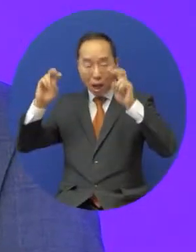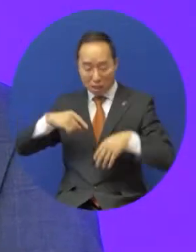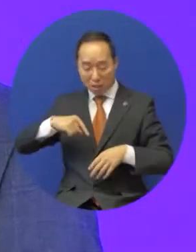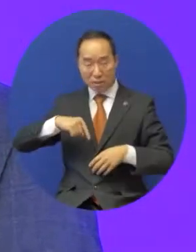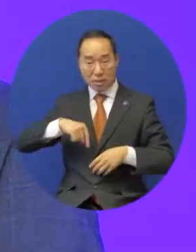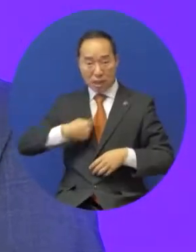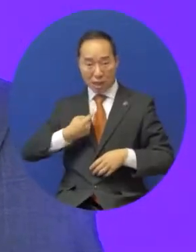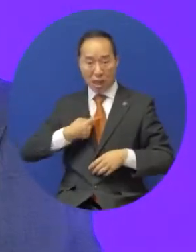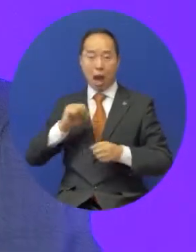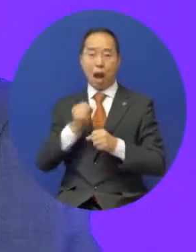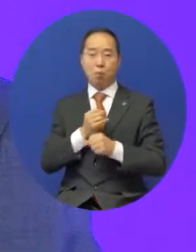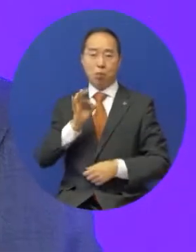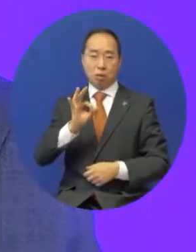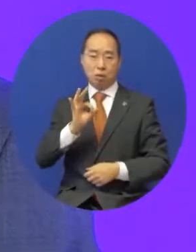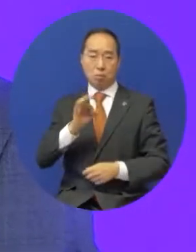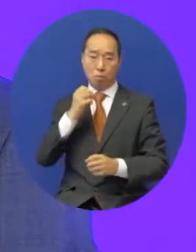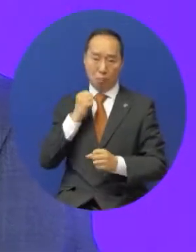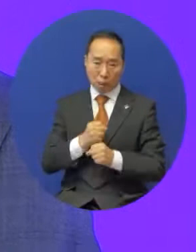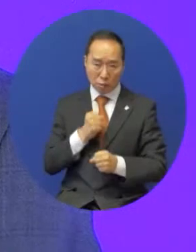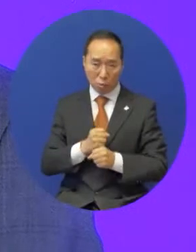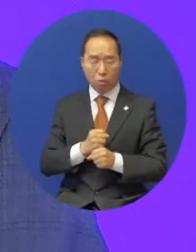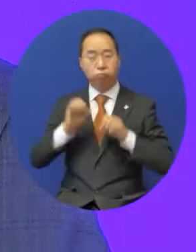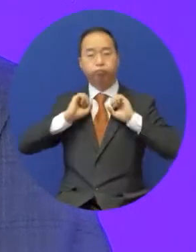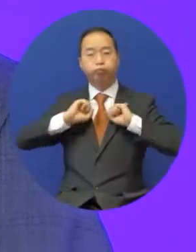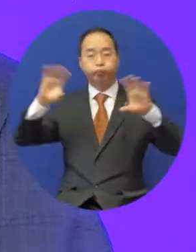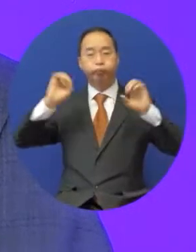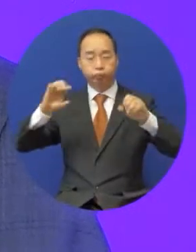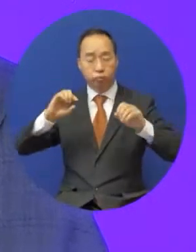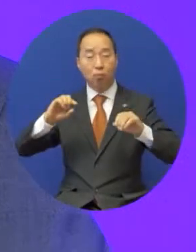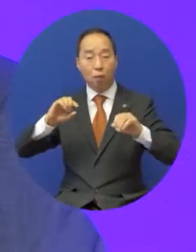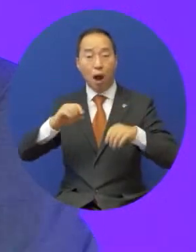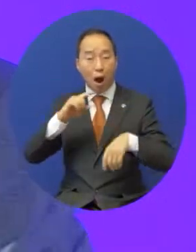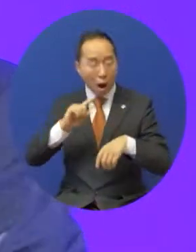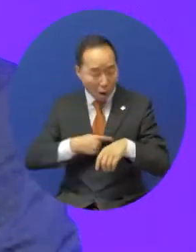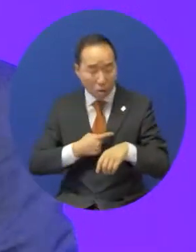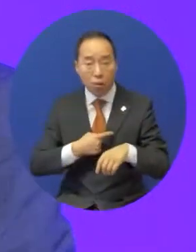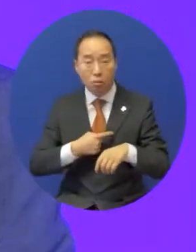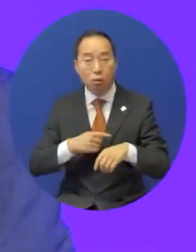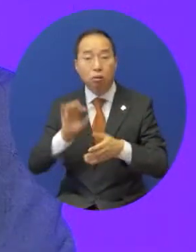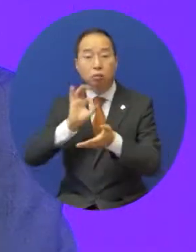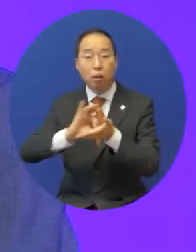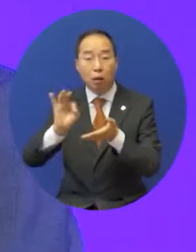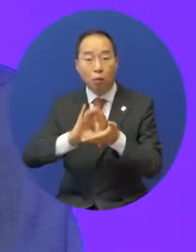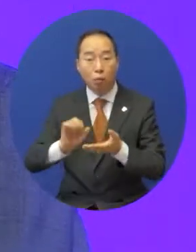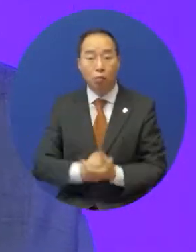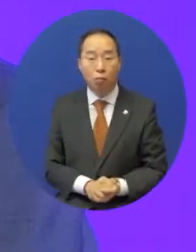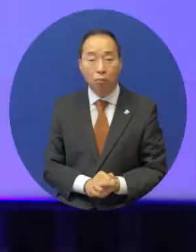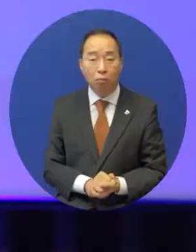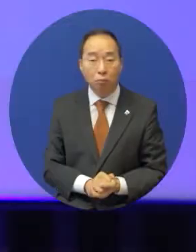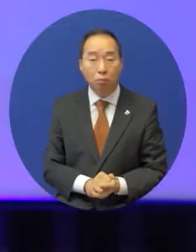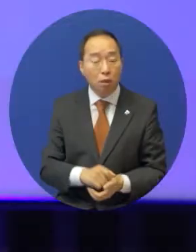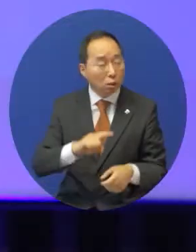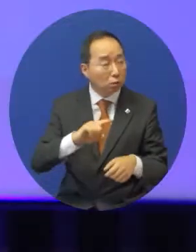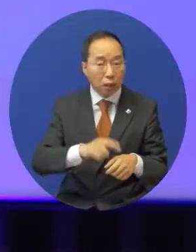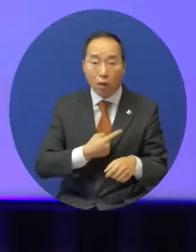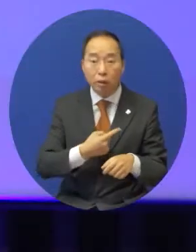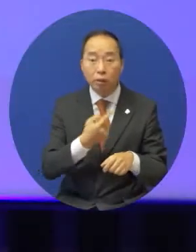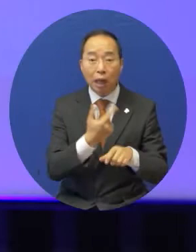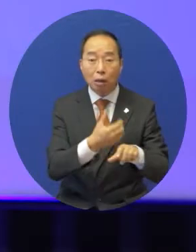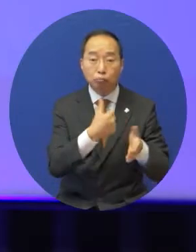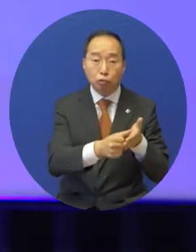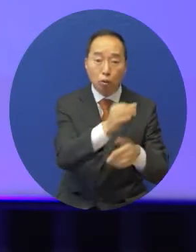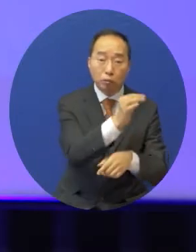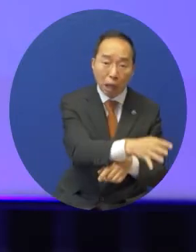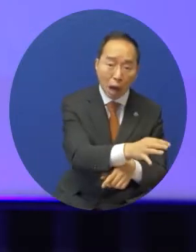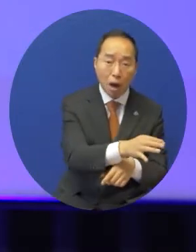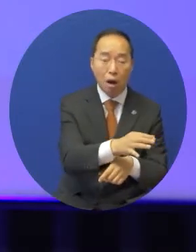민간 기업이 자기의 어떤 포인트나 이런 것들을 디지털 화폐로 만들어서 사용자가